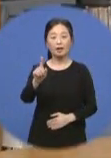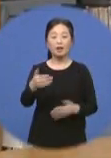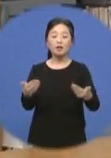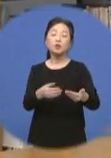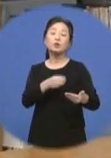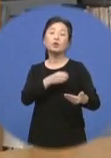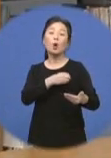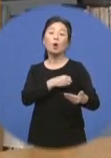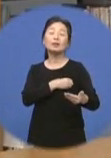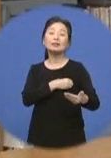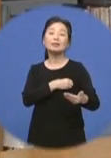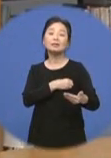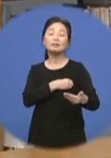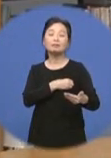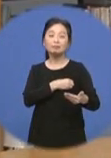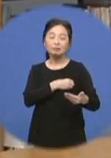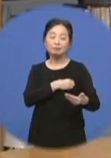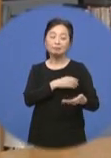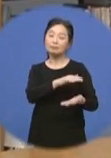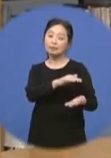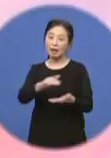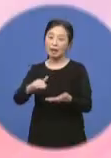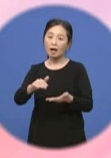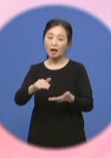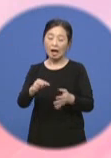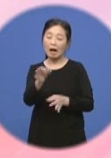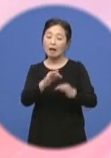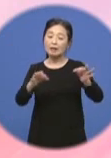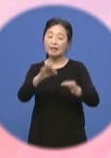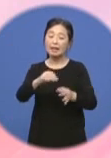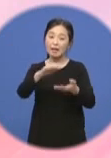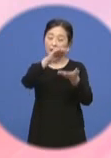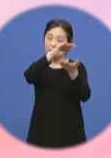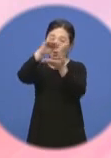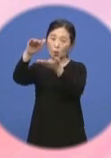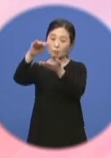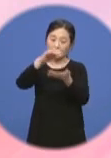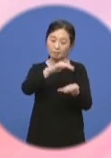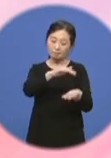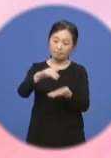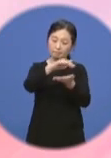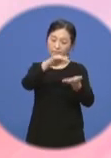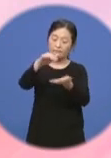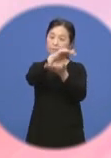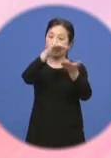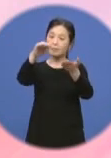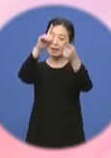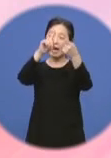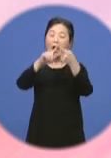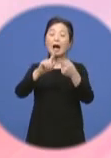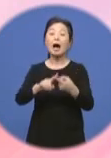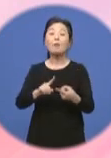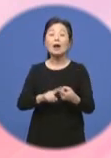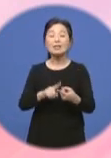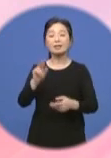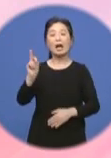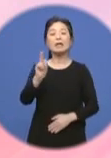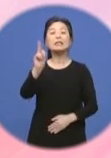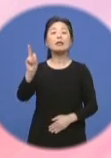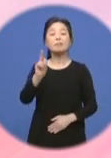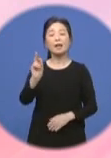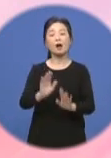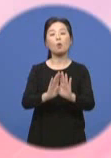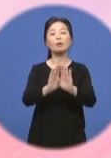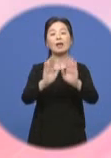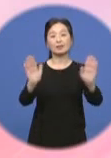から経営層までを階層別に分けさせてもらって、その階層別セミナーを開催しておりまして、